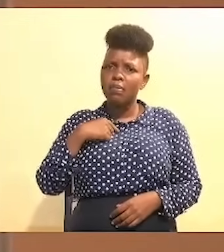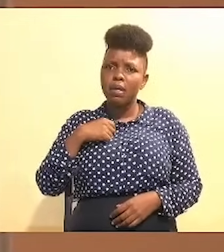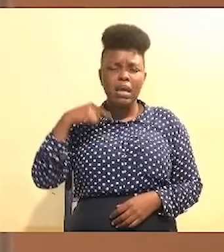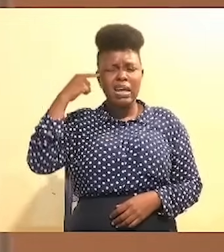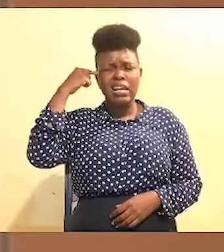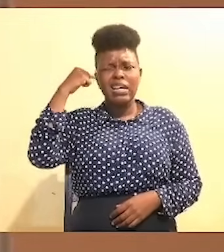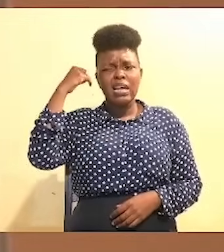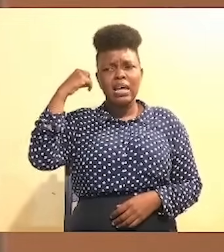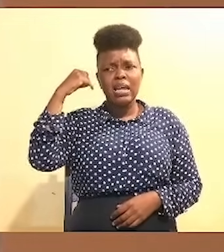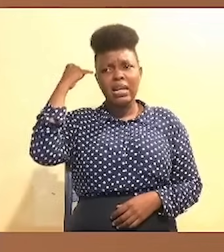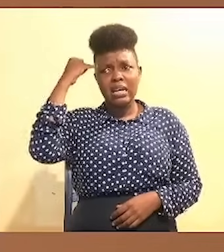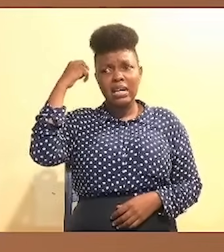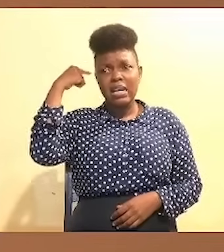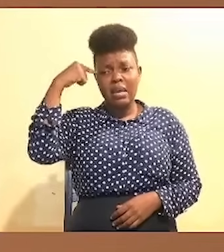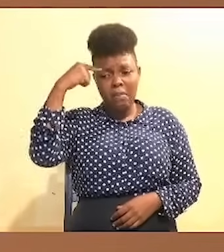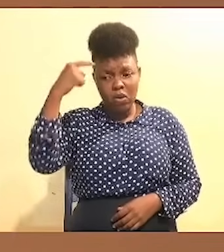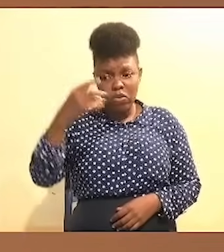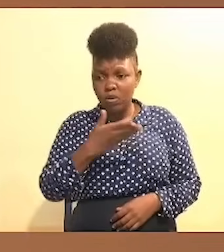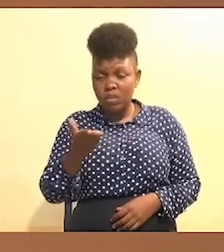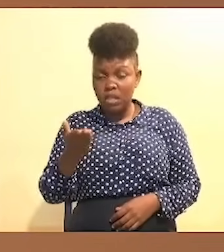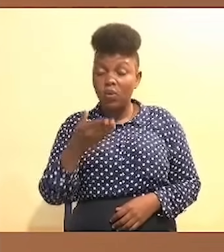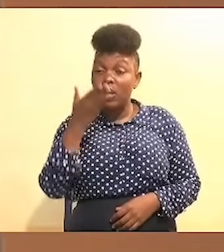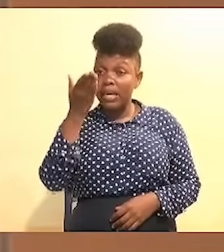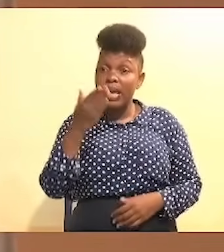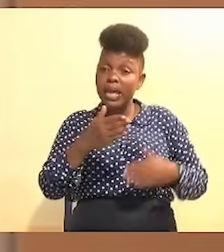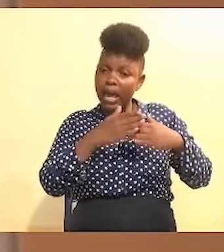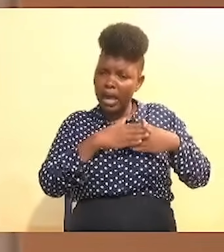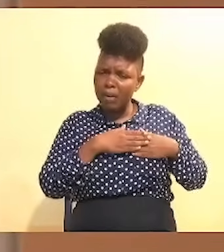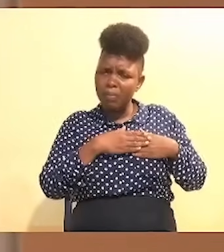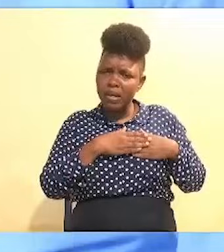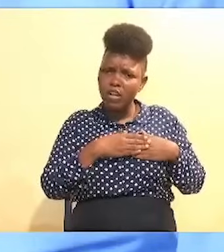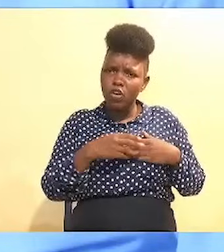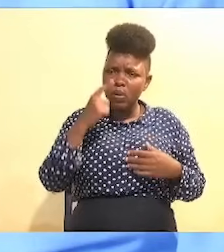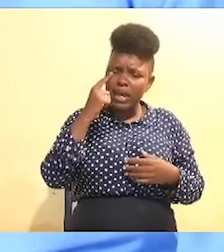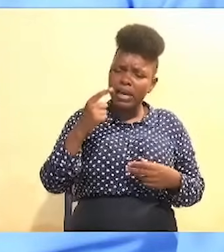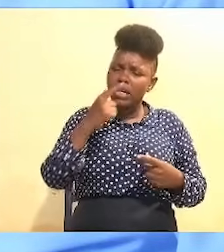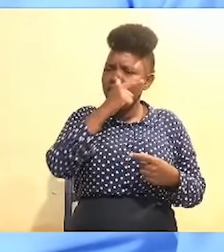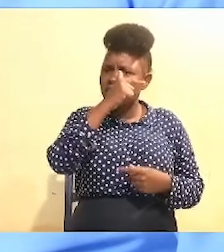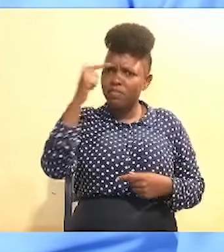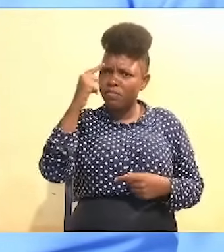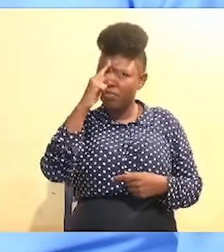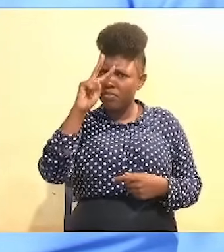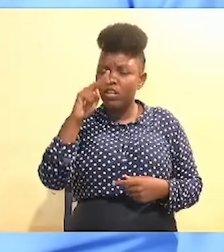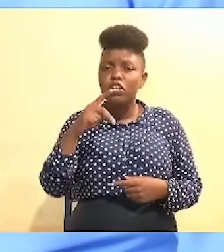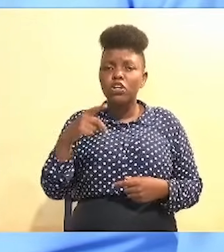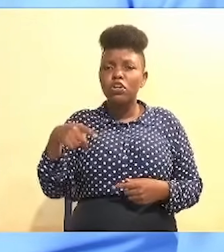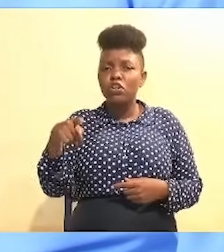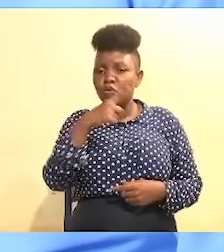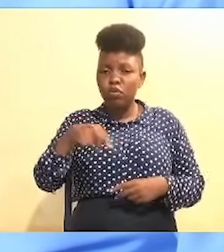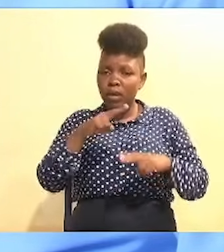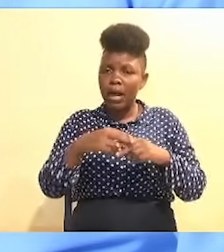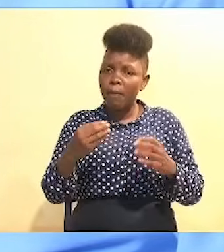mwenzangu yeye anapenda tukiangalia TV tuwe tumekaa pamoja. Hapana. Mueleze kwamba unajua